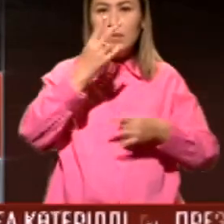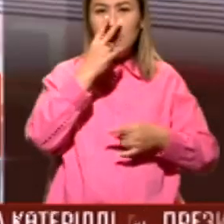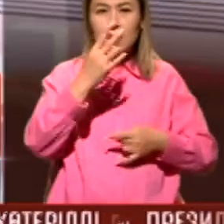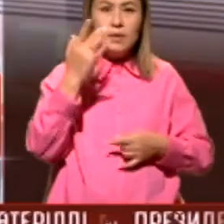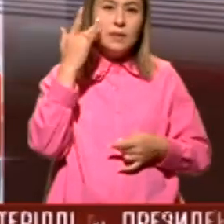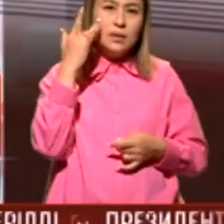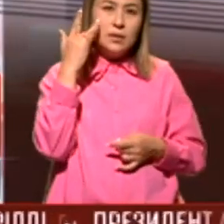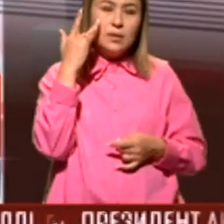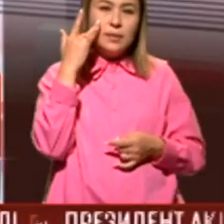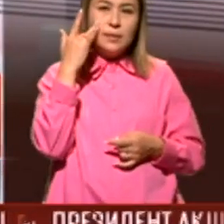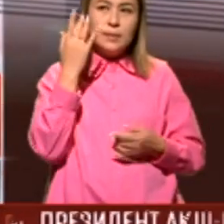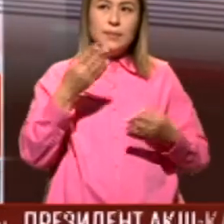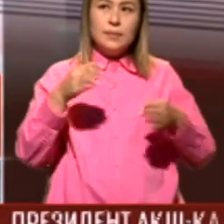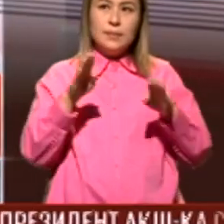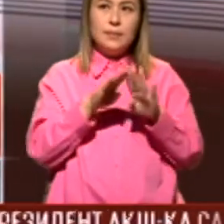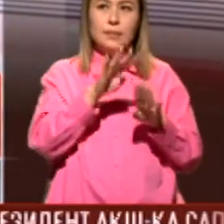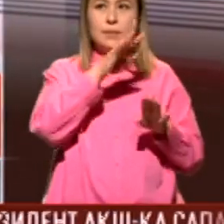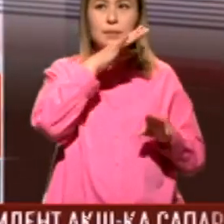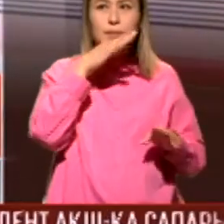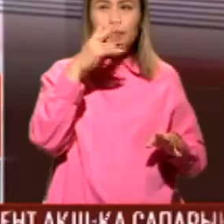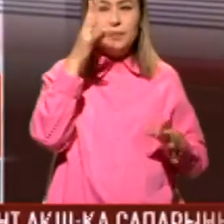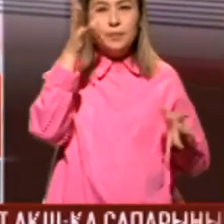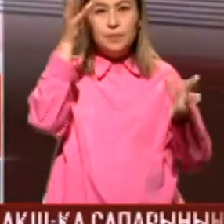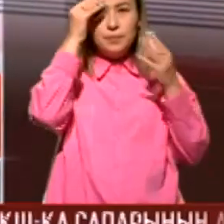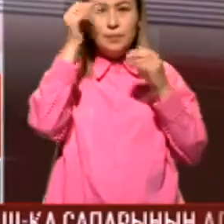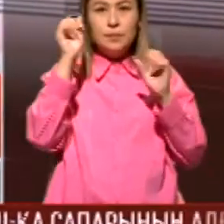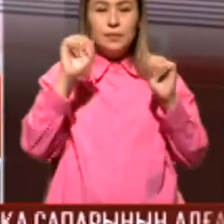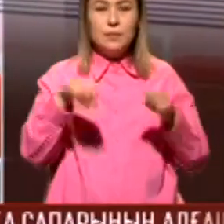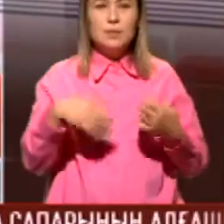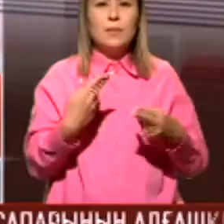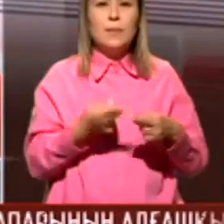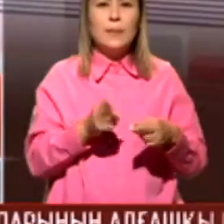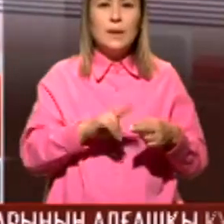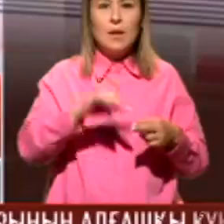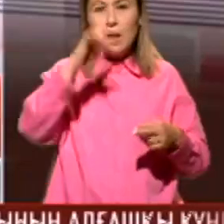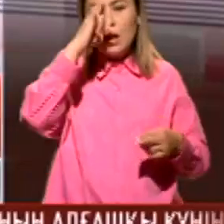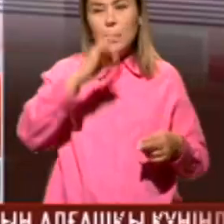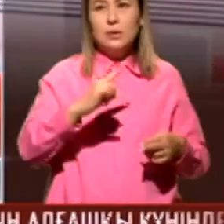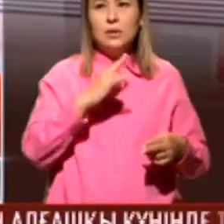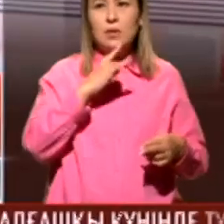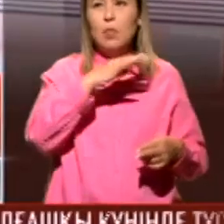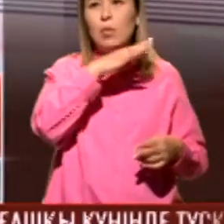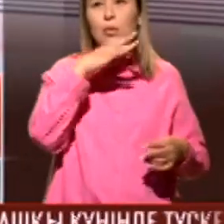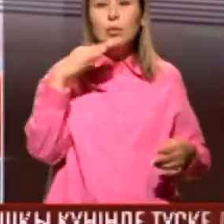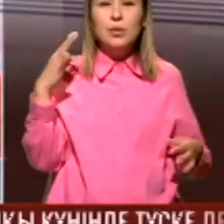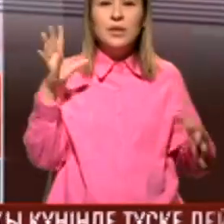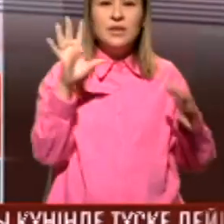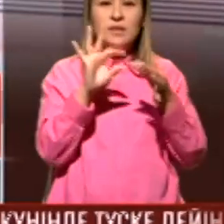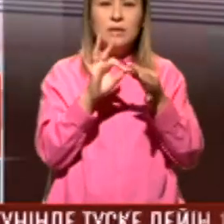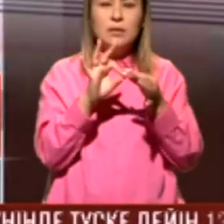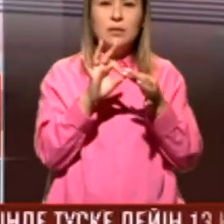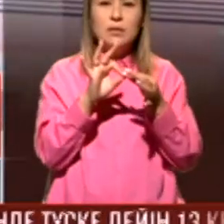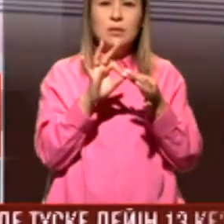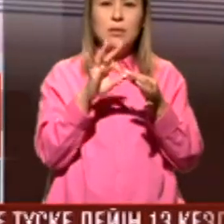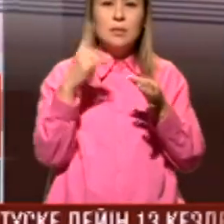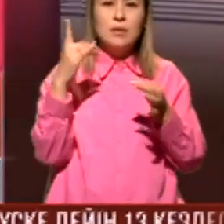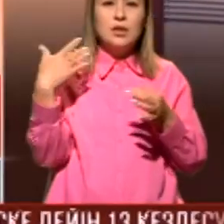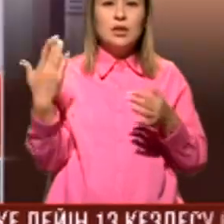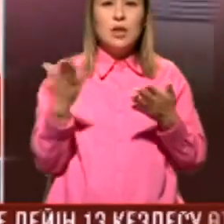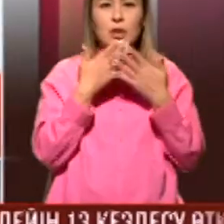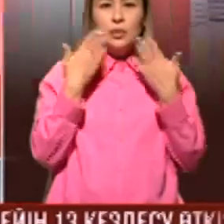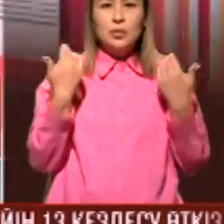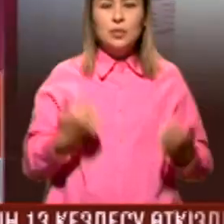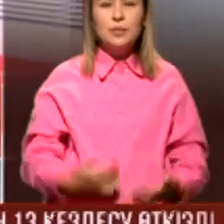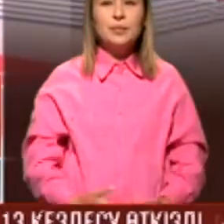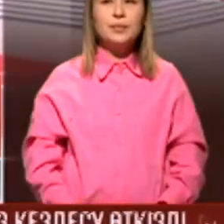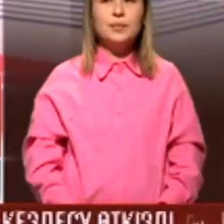үңілеміз. Осының өзі де көп нәрсені аңғартады. Сондықтан Қазақстанның көпірдің бір жағы жоқ қой. Енді